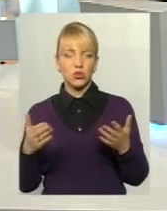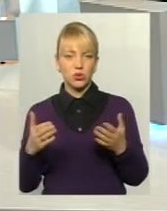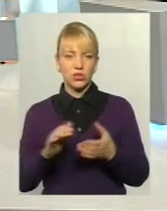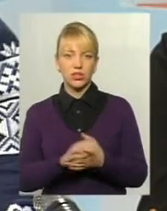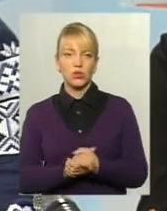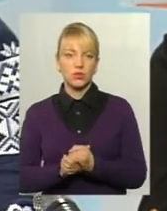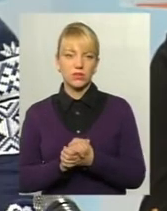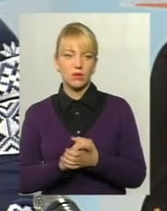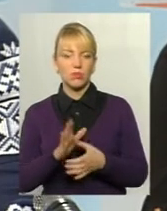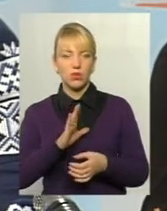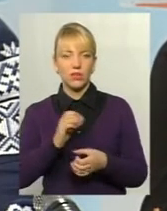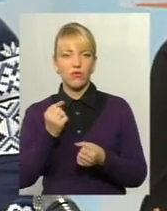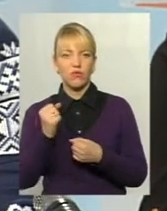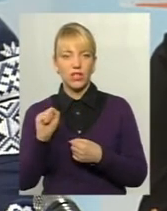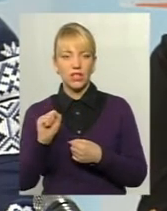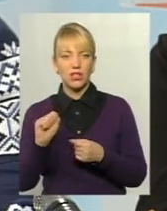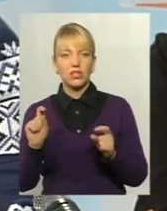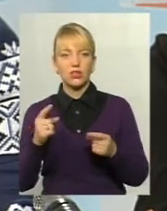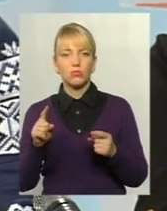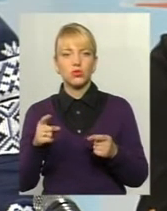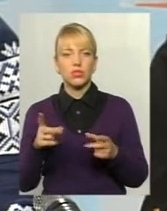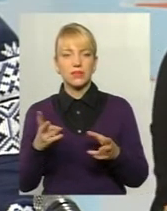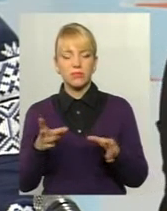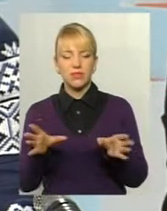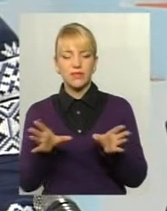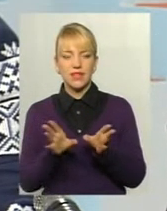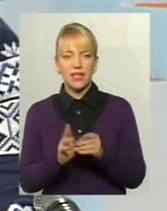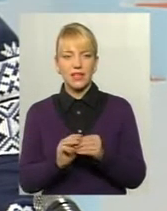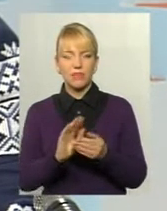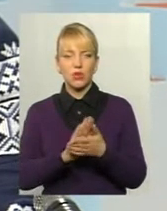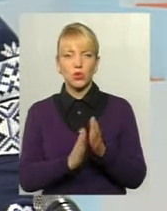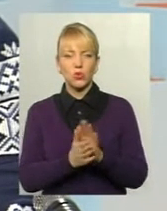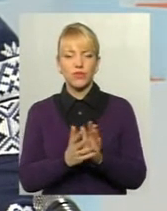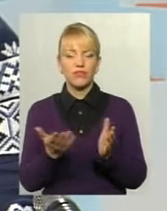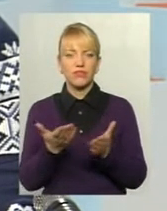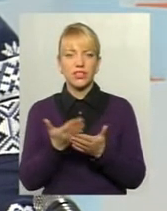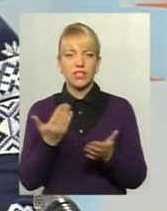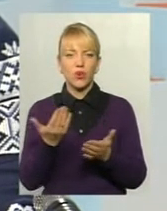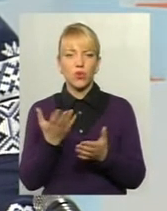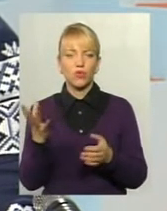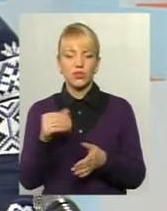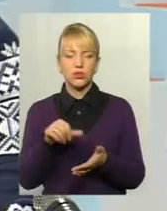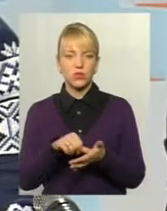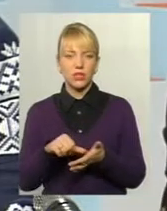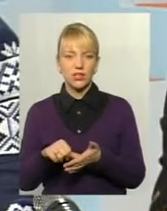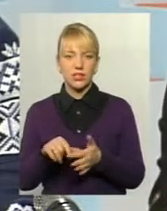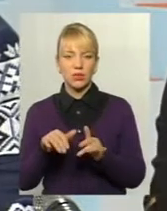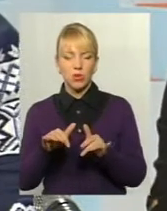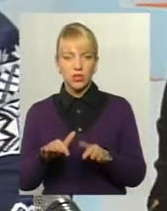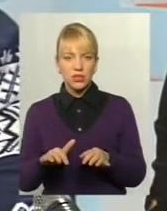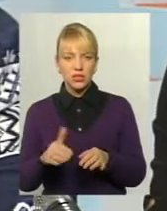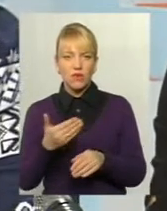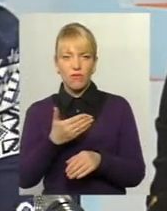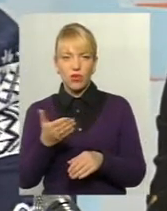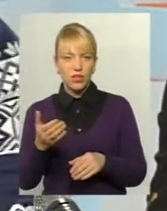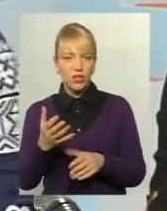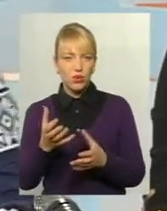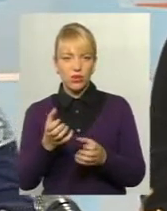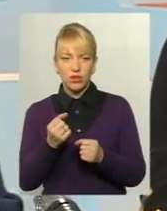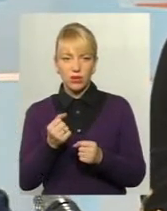у виграші, тому що він-він – це взаємний виграш, від якого всі учасники цього процесу, вони одержують